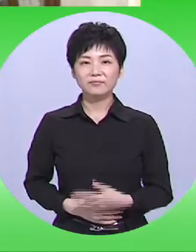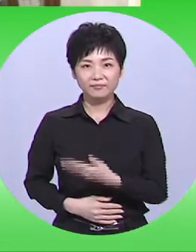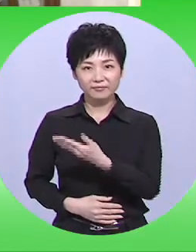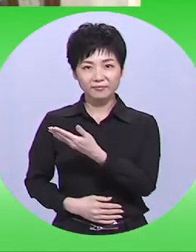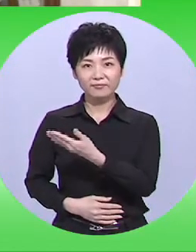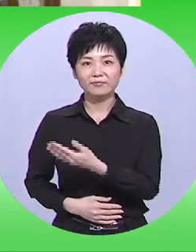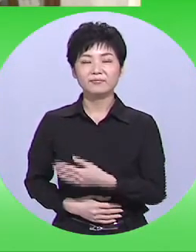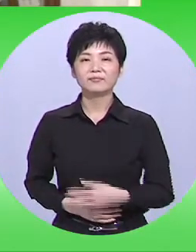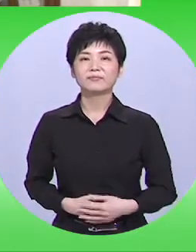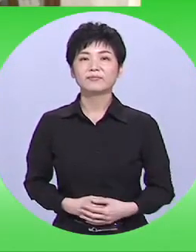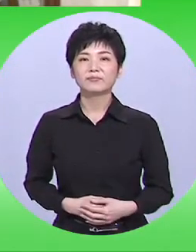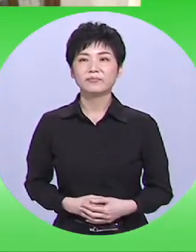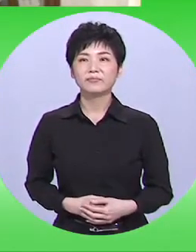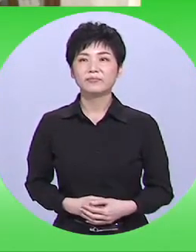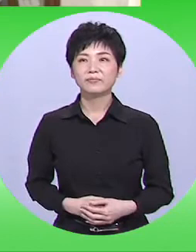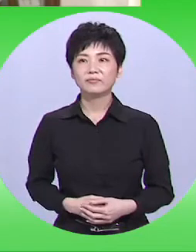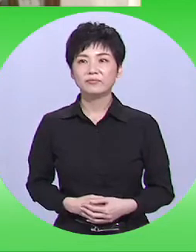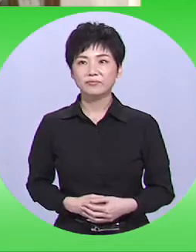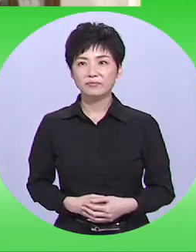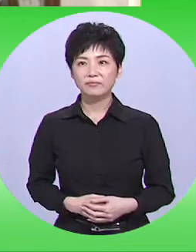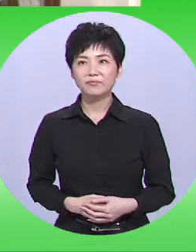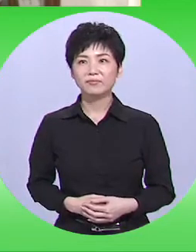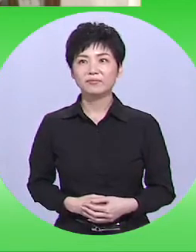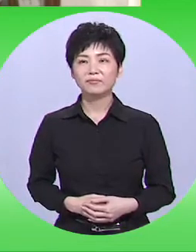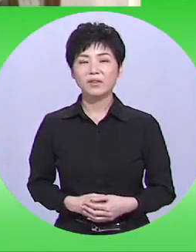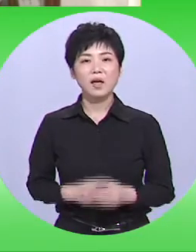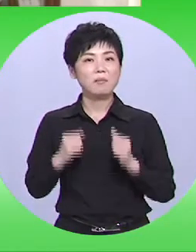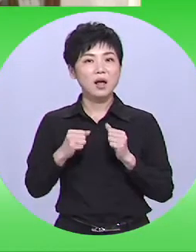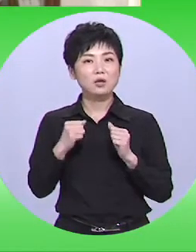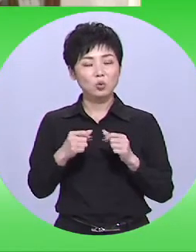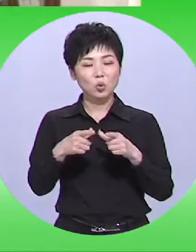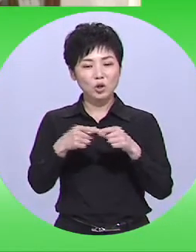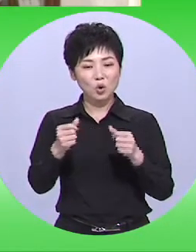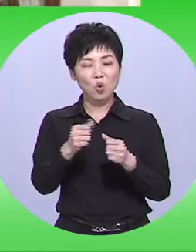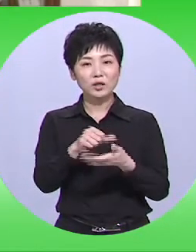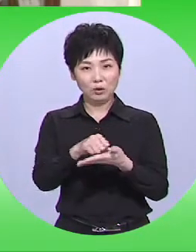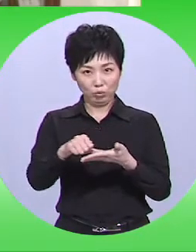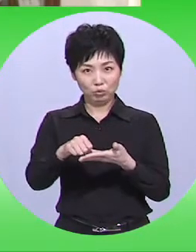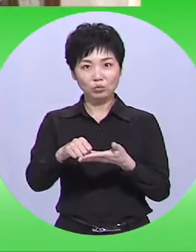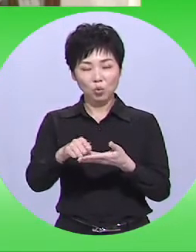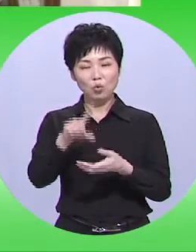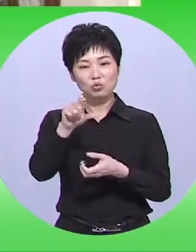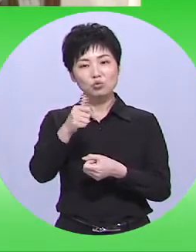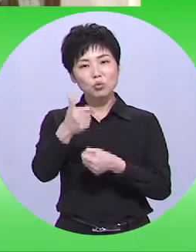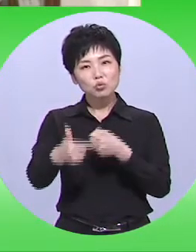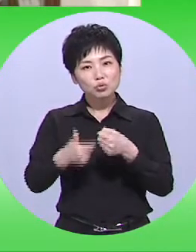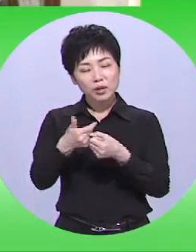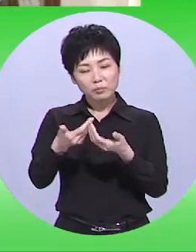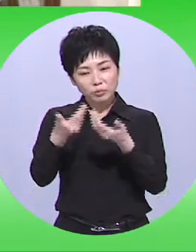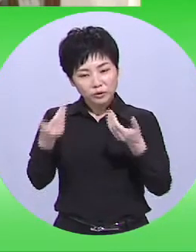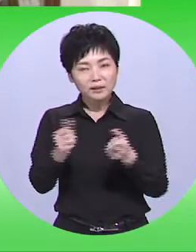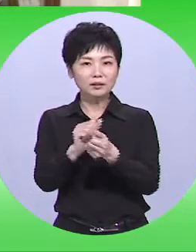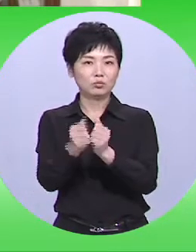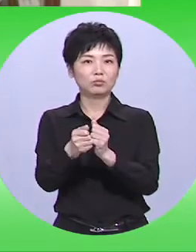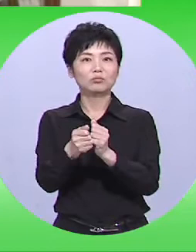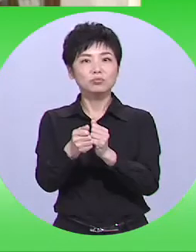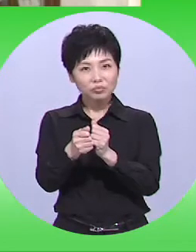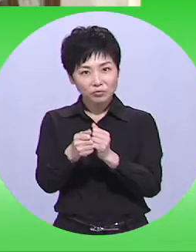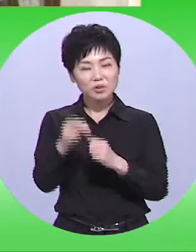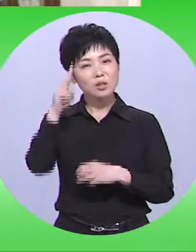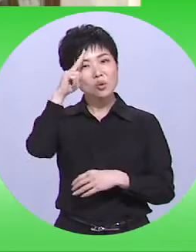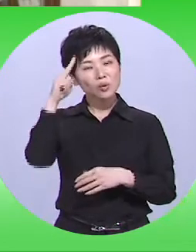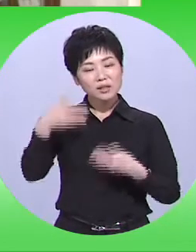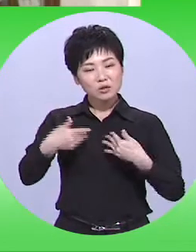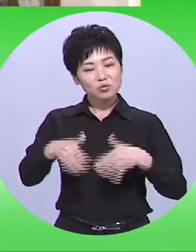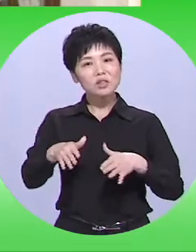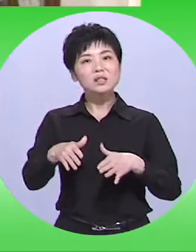はこちらの話題。マラソンの日本記録を16年ぶりに更新した寄居町出身の設楽悠